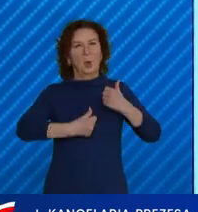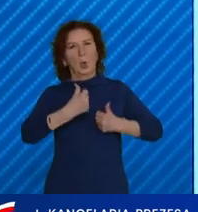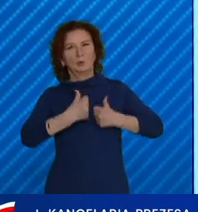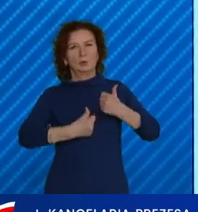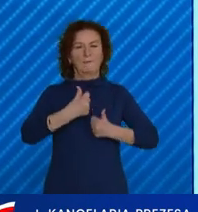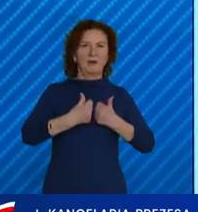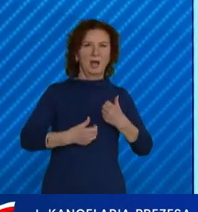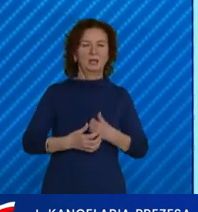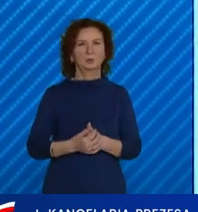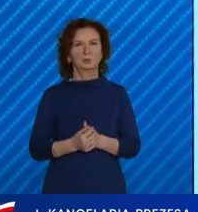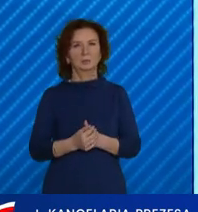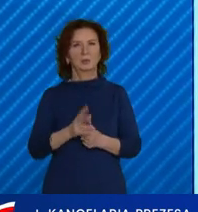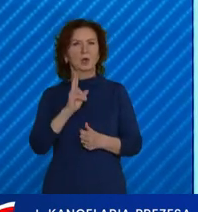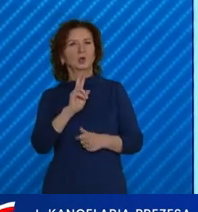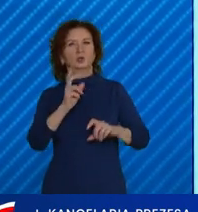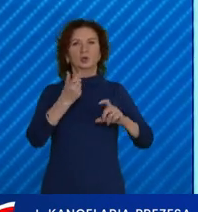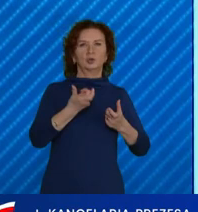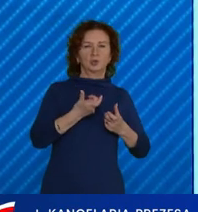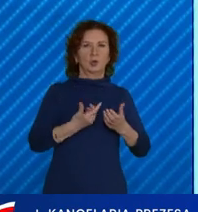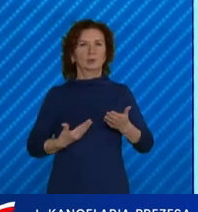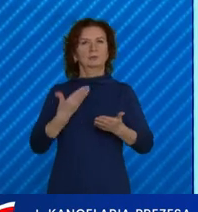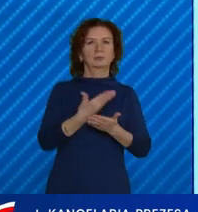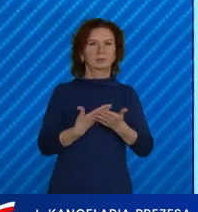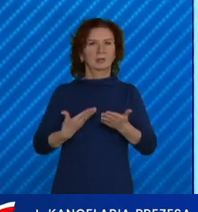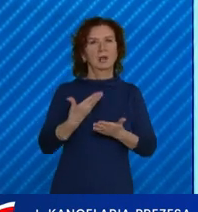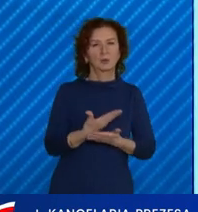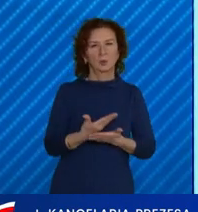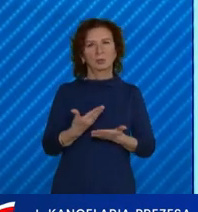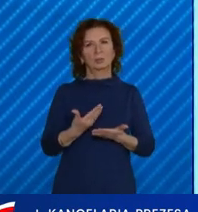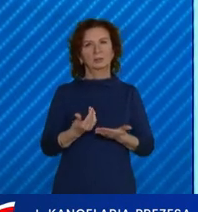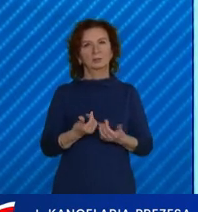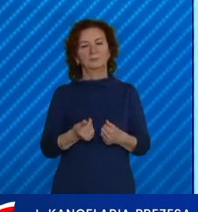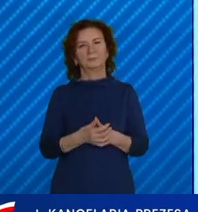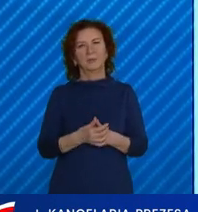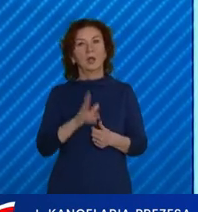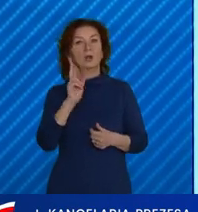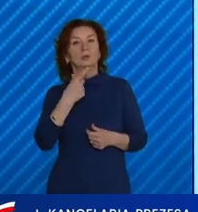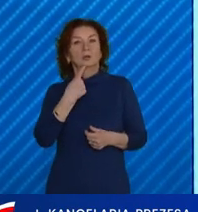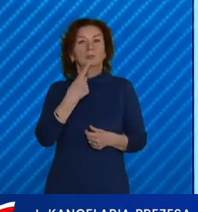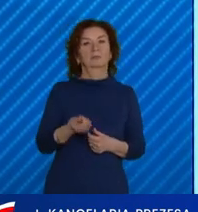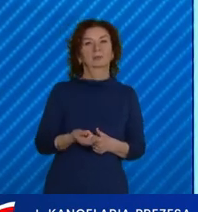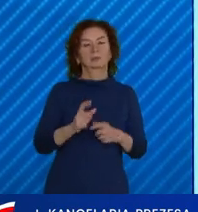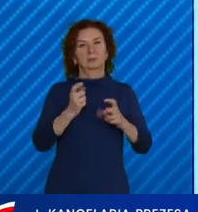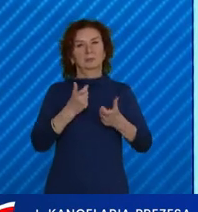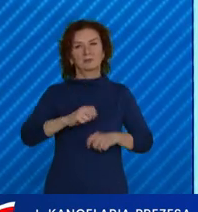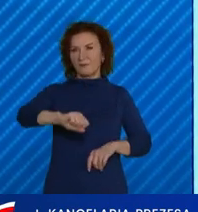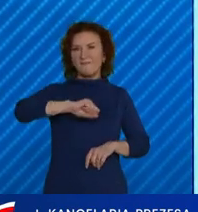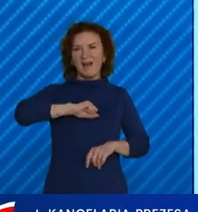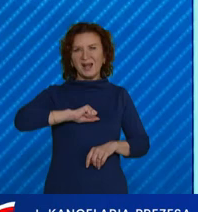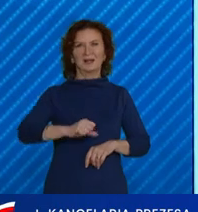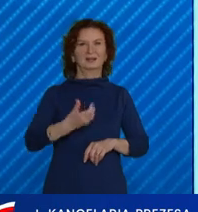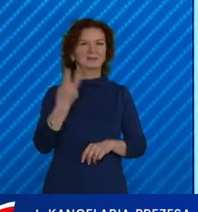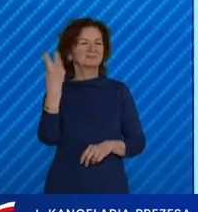konkurowaniu, kto co zadeklaruje, kto powie coś fajniej,